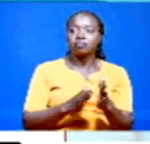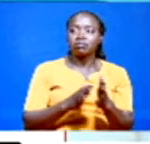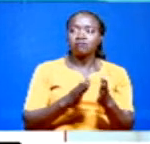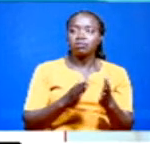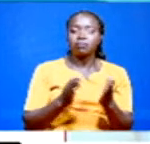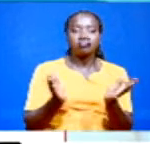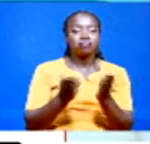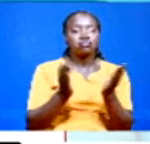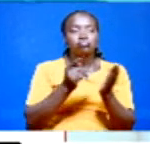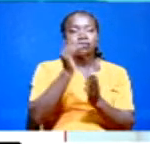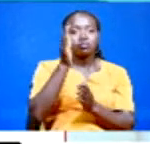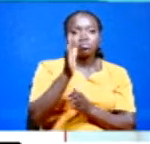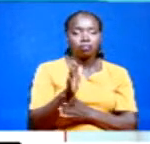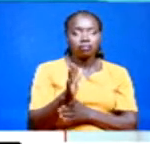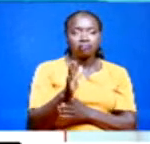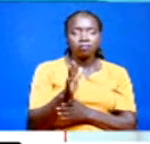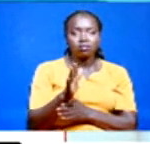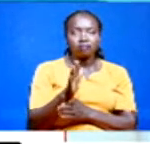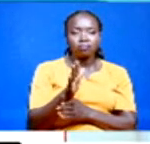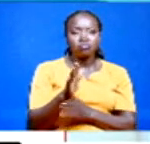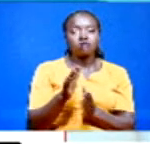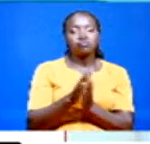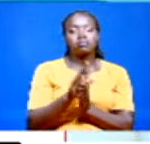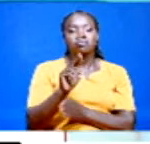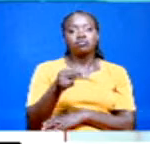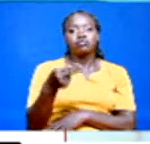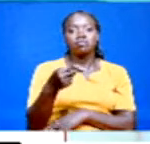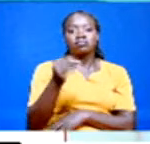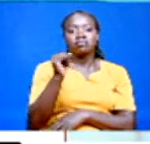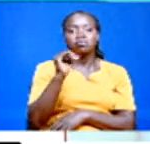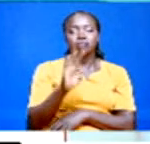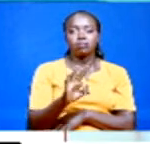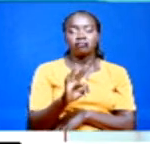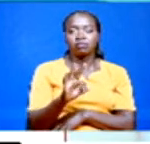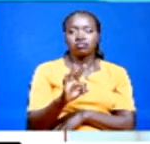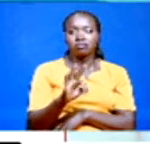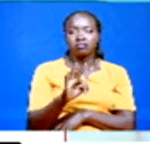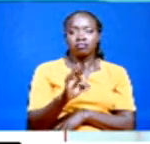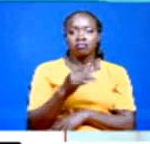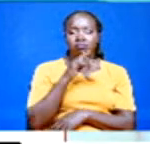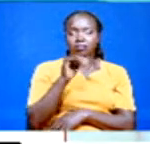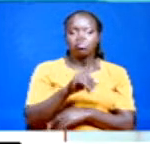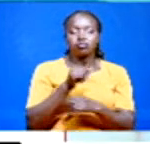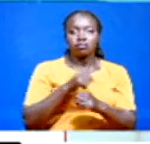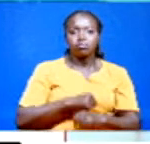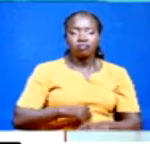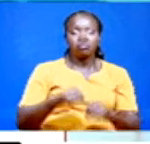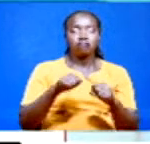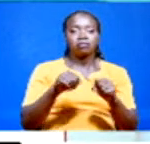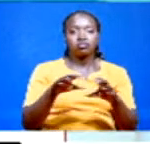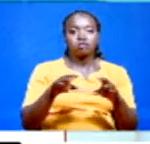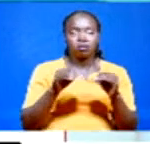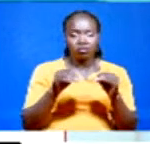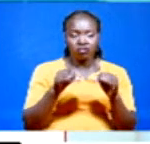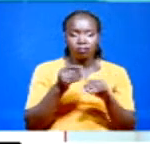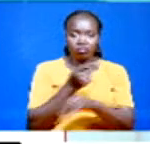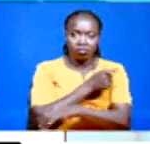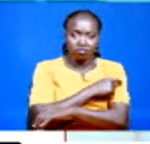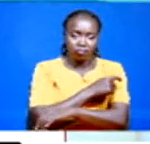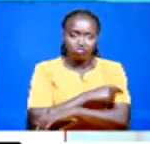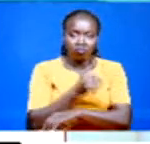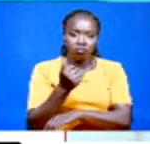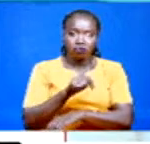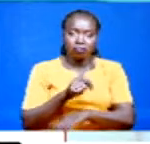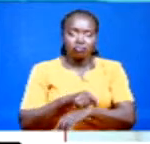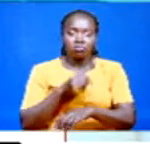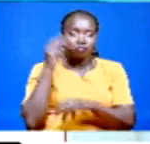aliwahimiza wakenya kupata bima ya kitaifa ya matibabu NHIF ili kuwawezesha kupokea huduma za matibabu wakati wowote bila